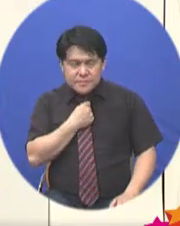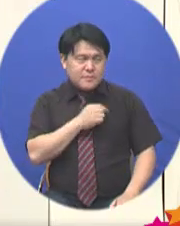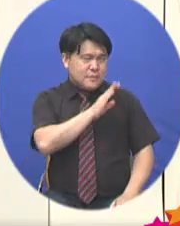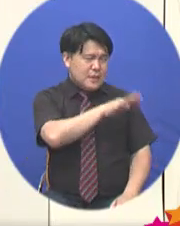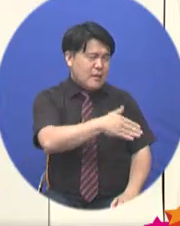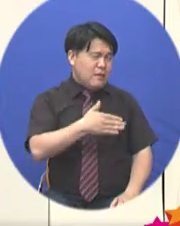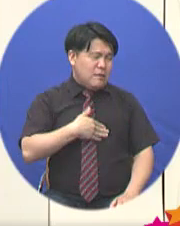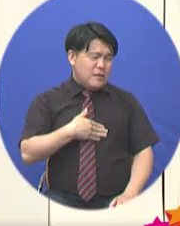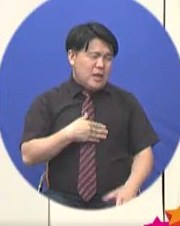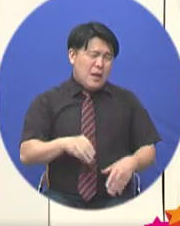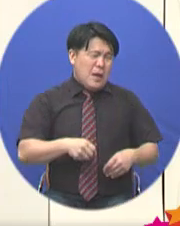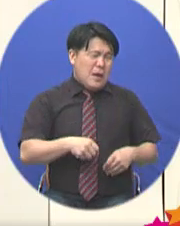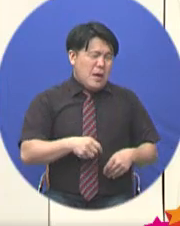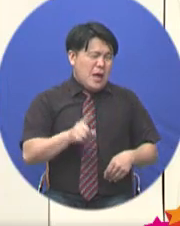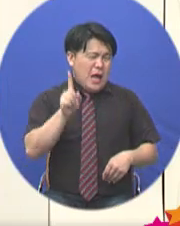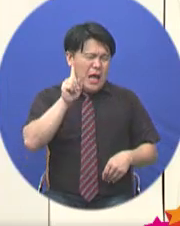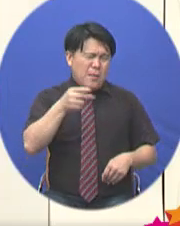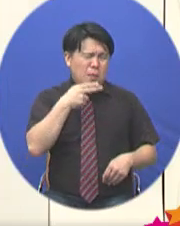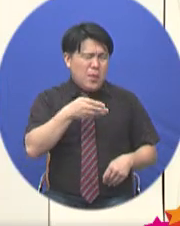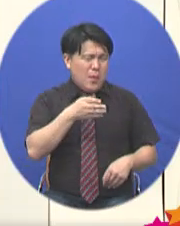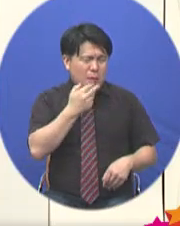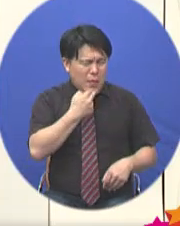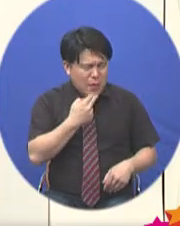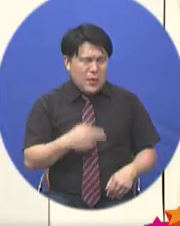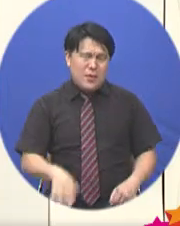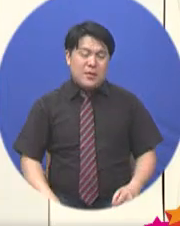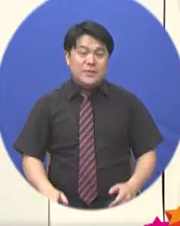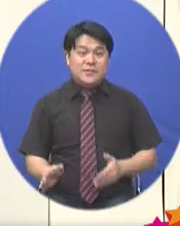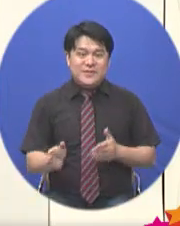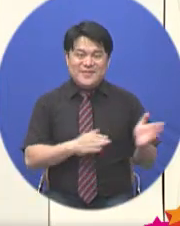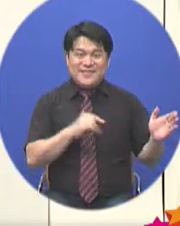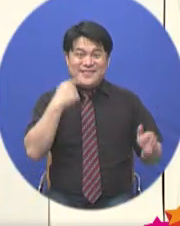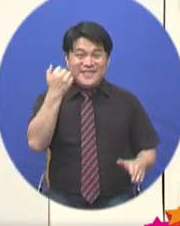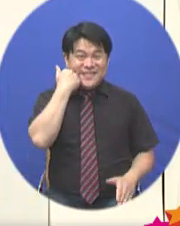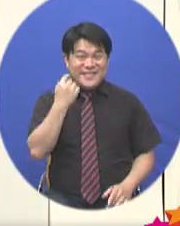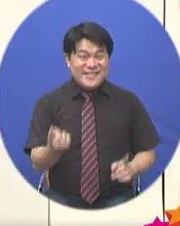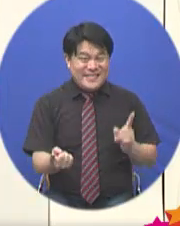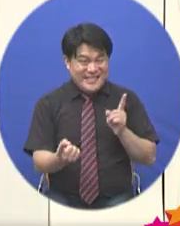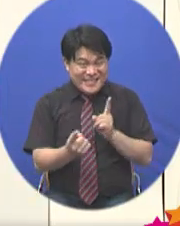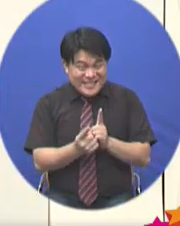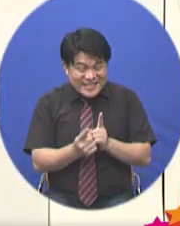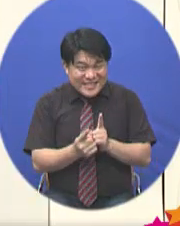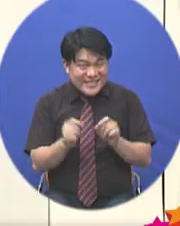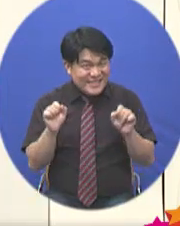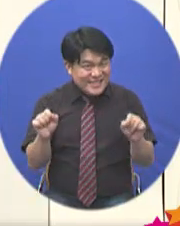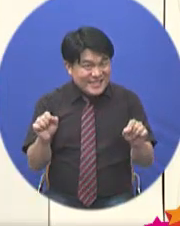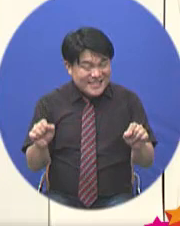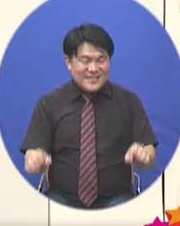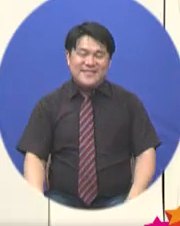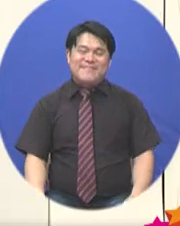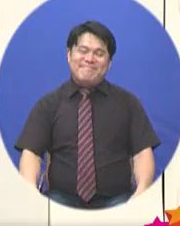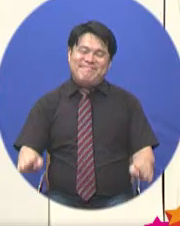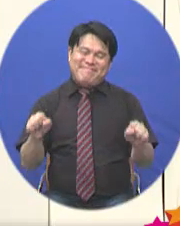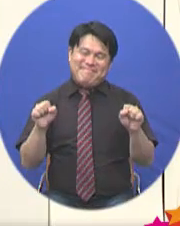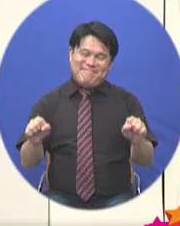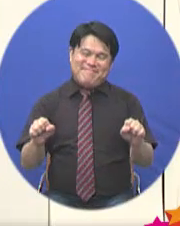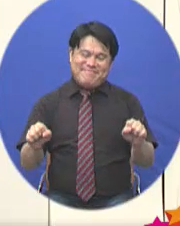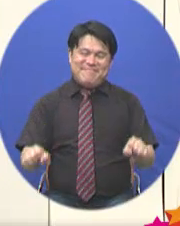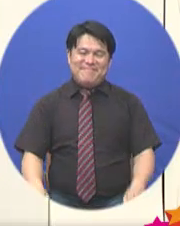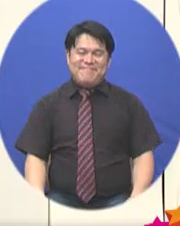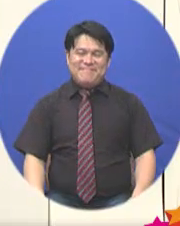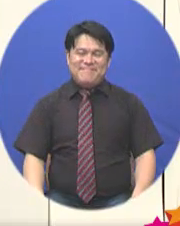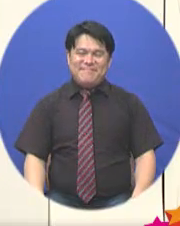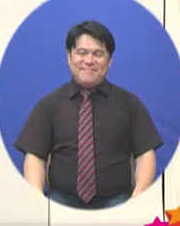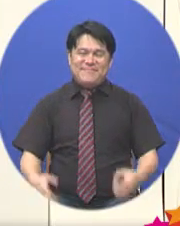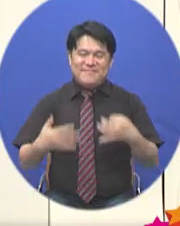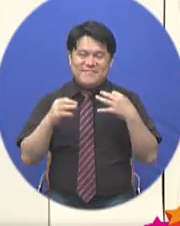굶었습니다. 그렇습니다. 예. 자, 예. 다음 분 만나보겠습니다. 안녕하세요. 네, 안녕하세요. 네. 네.